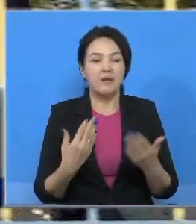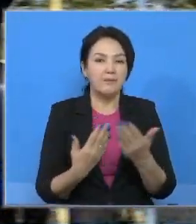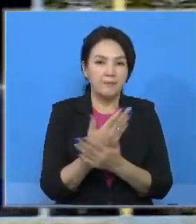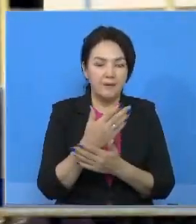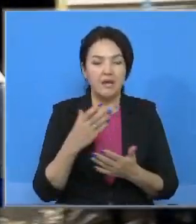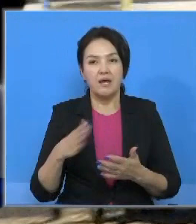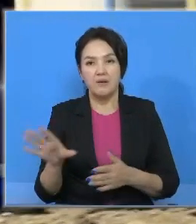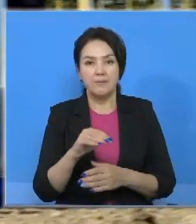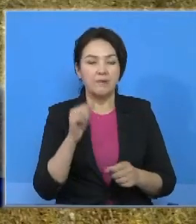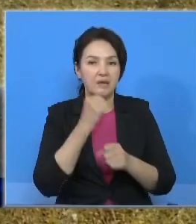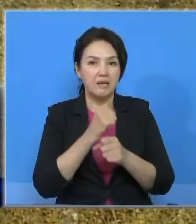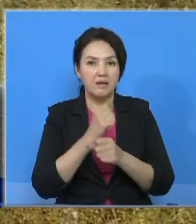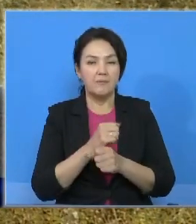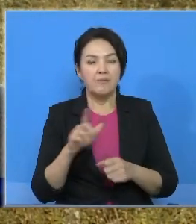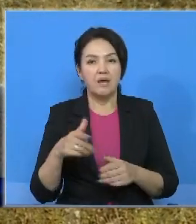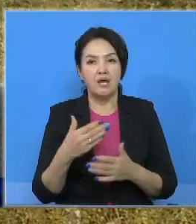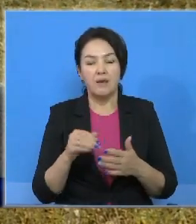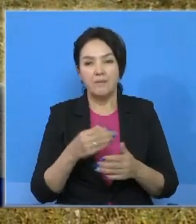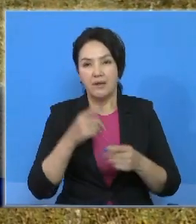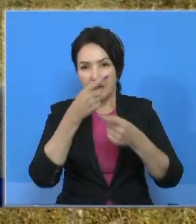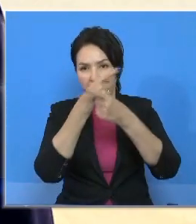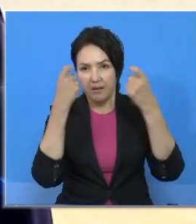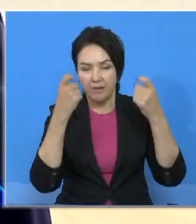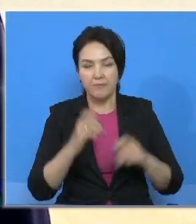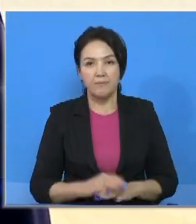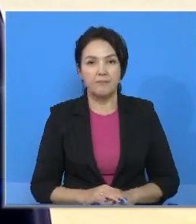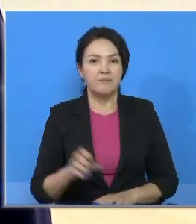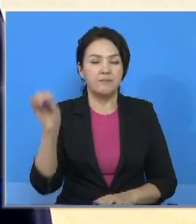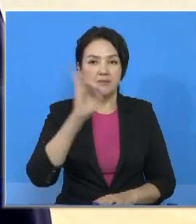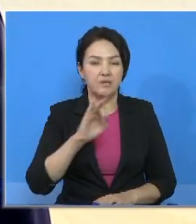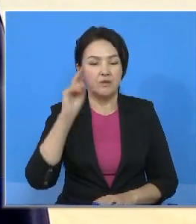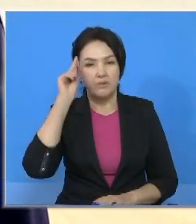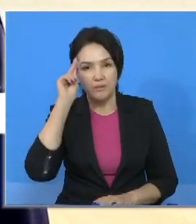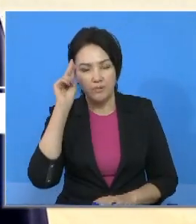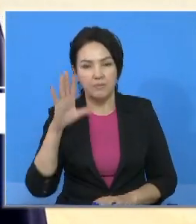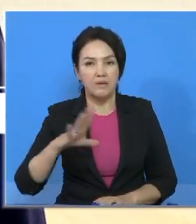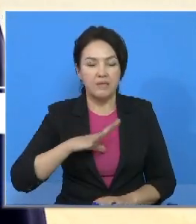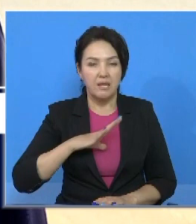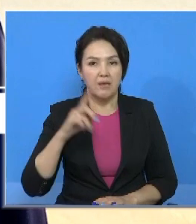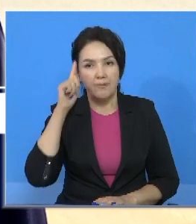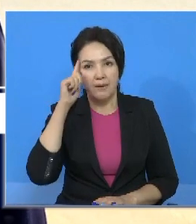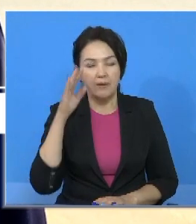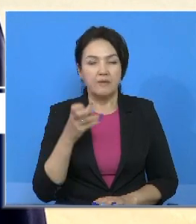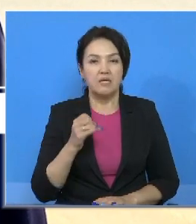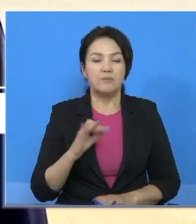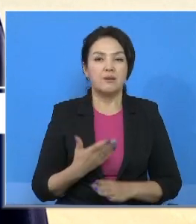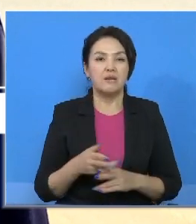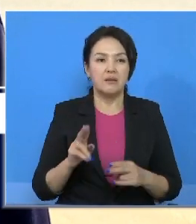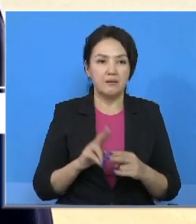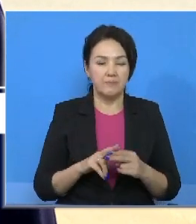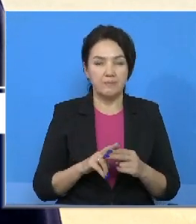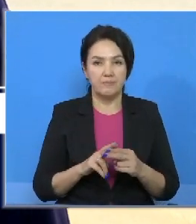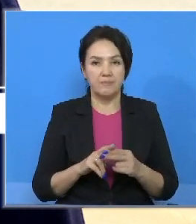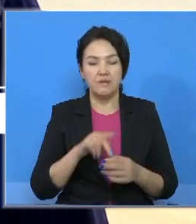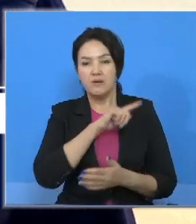возобновлен, о всех работах население будут непременно информировать. Я историю поизучал, по мнению экспертов,